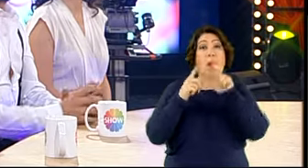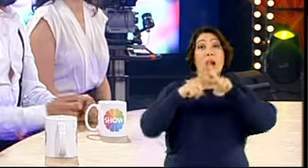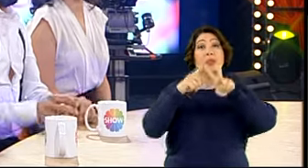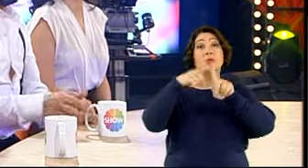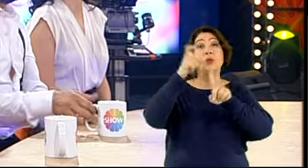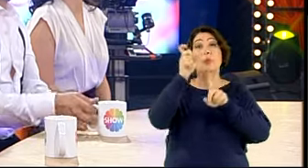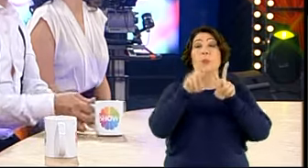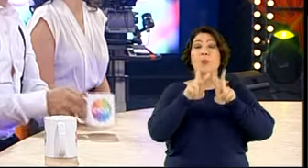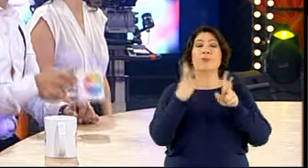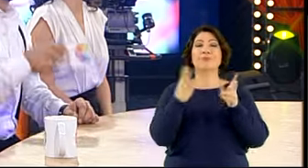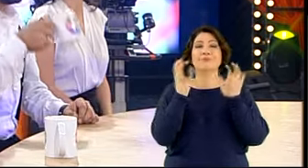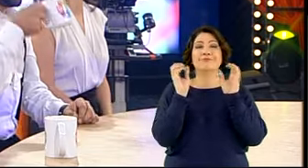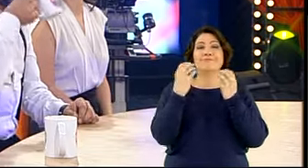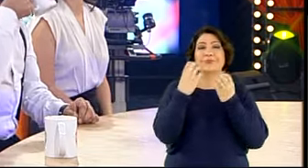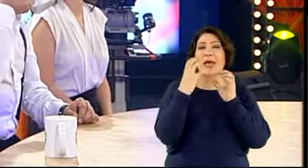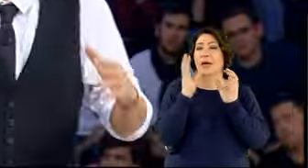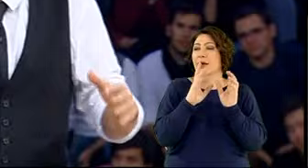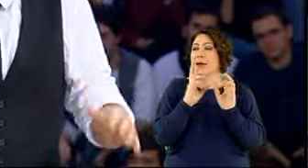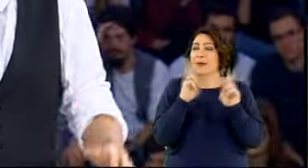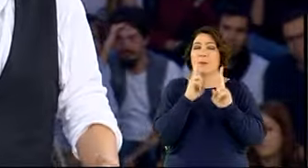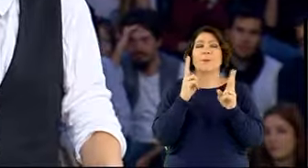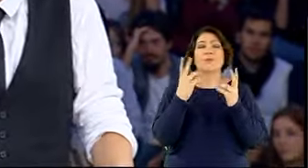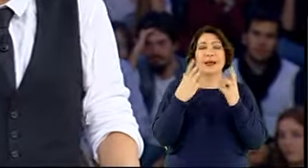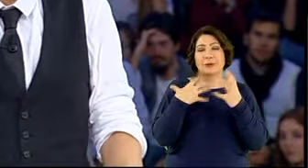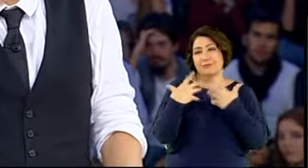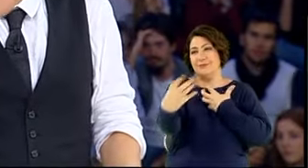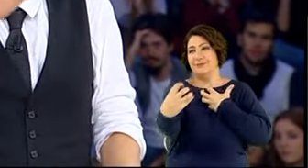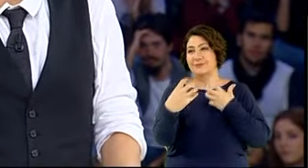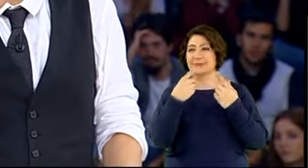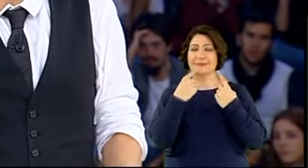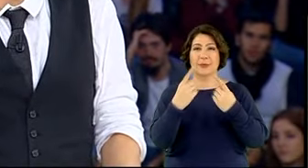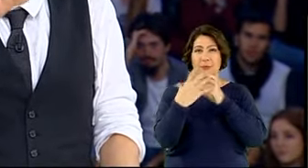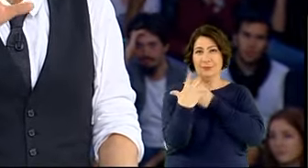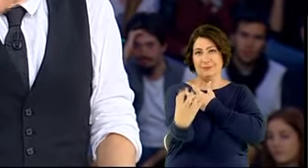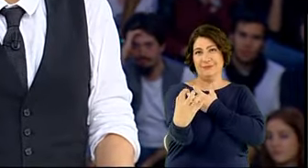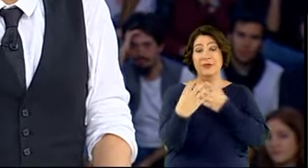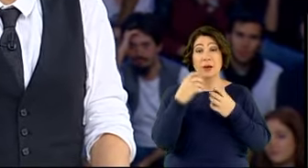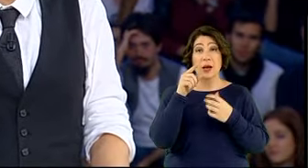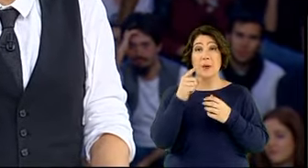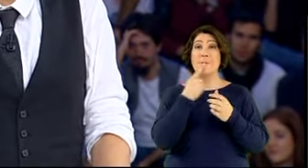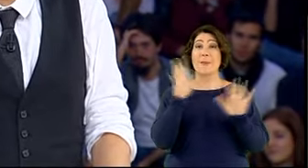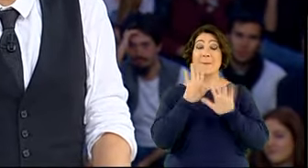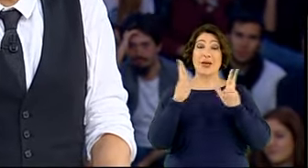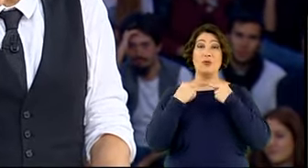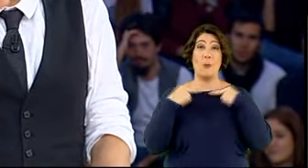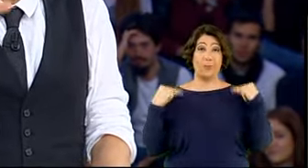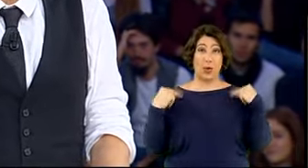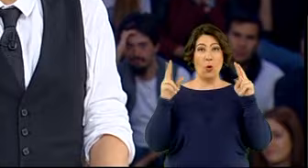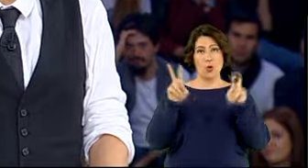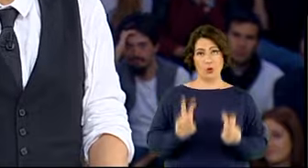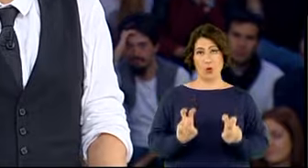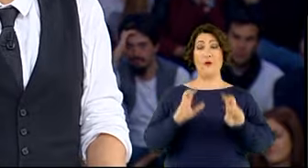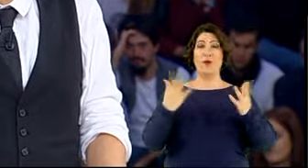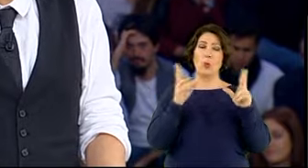Kuantumcu. Reiki. Kuantumcu mu bu? Reiki. Ya abi, abi lütfen, lütfen bakın, lütfen bakın. Pembe gömleğiyle oturuyor